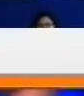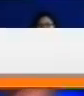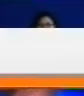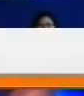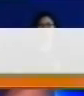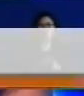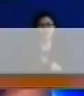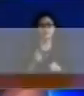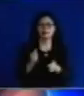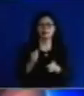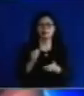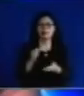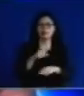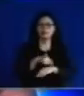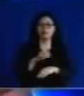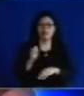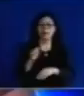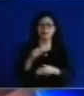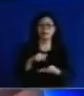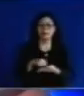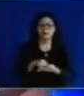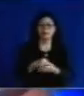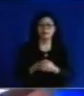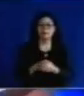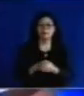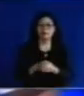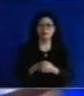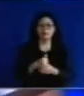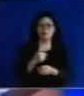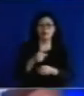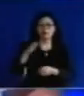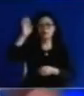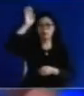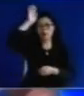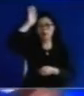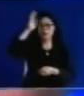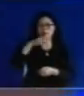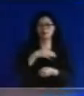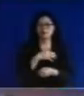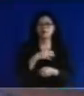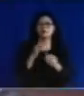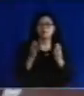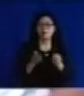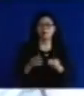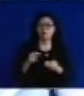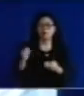ini adalah paslon incumbent secara keseluruhan, baik bupati maupun wakil